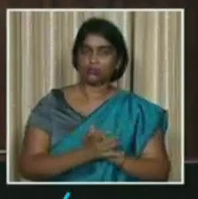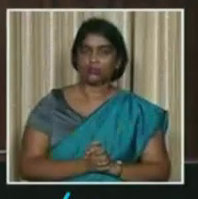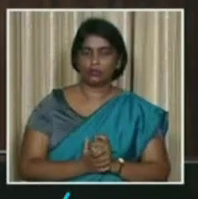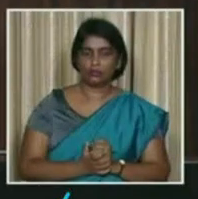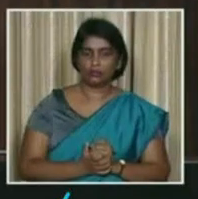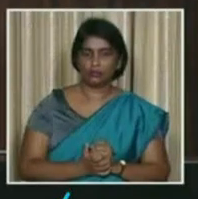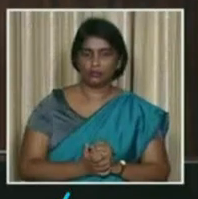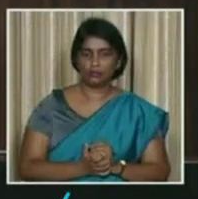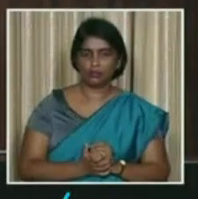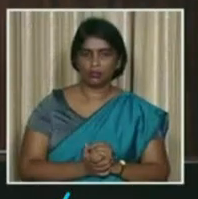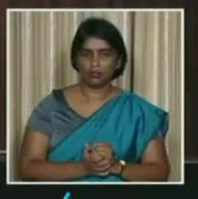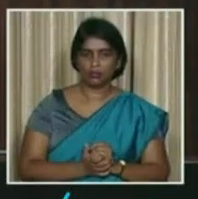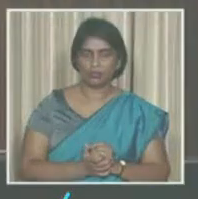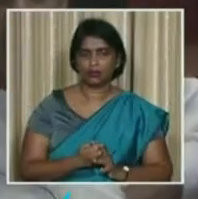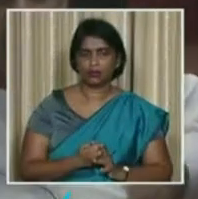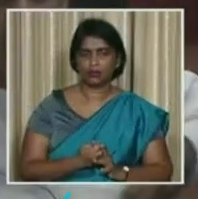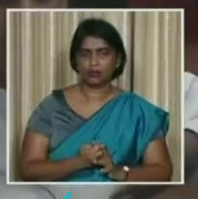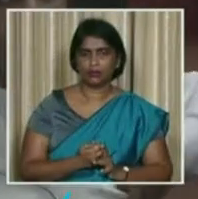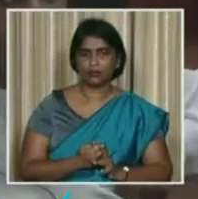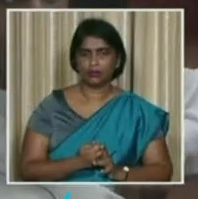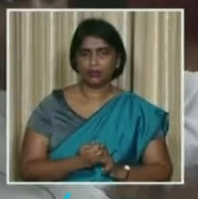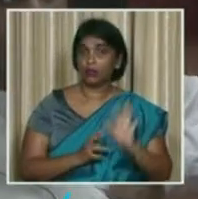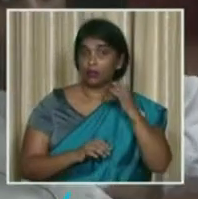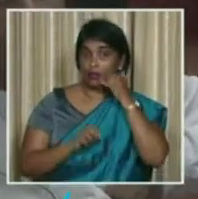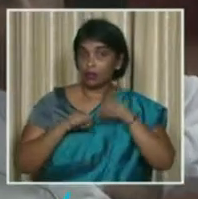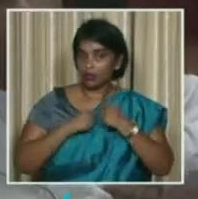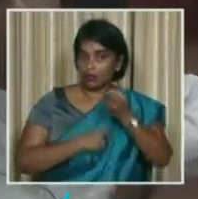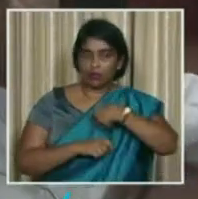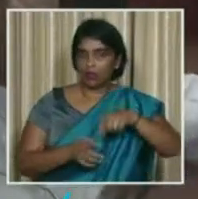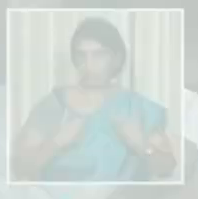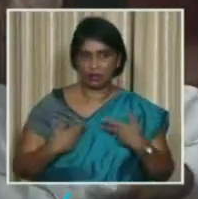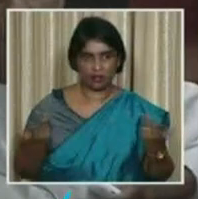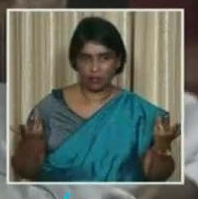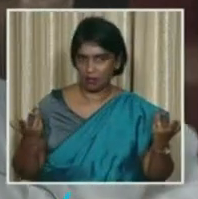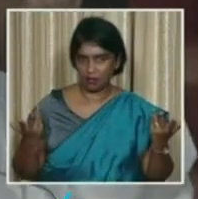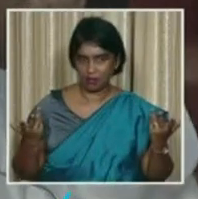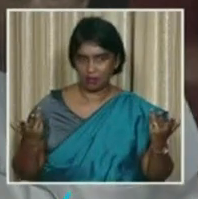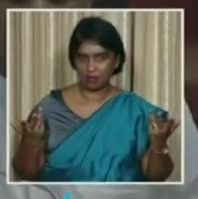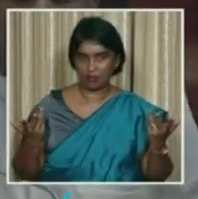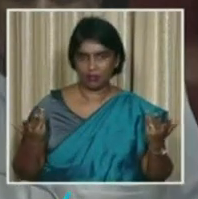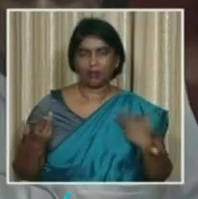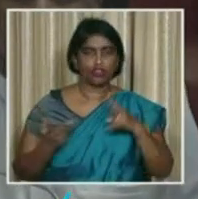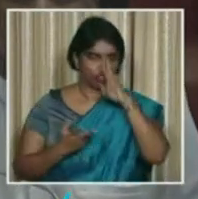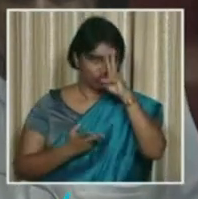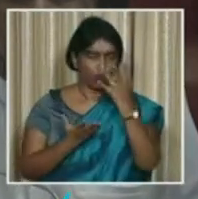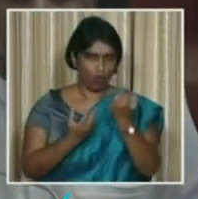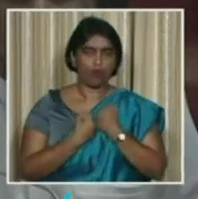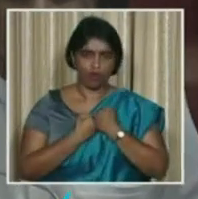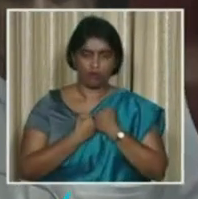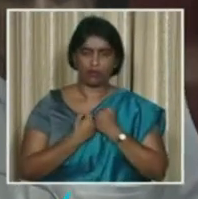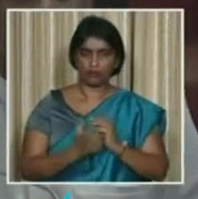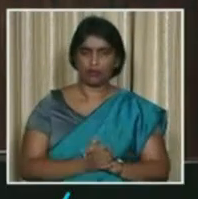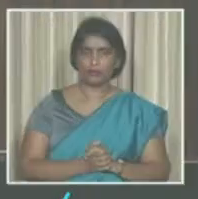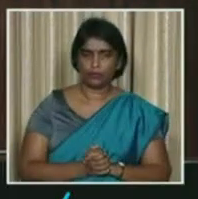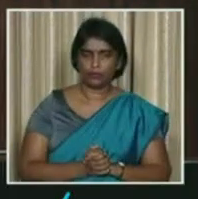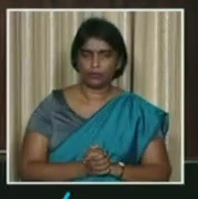කමිටුවක් මගින් තමයි මේක සම්මත කළ level තියෙන්නේ සමගි ජන බලවේගයේ මන්ත්‍රීවරු එක්කෙනෙක්වත් මේක අත්සන් කළා නැහැ ඉතින් අපිට we want two weeks සති දෙකක් දෙන්න මේක කිසි